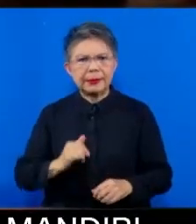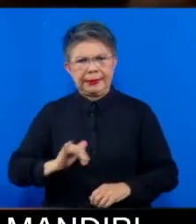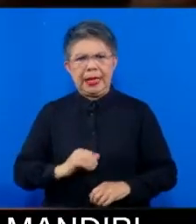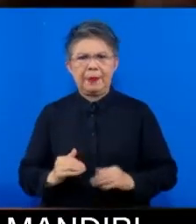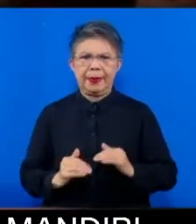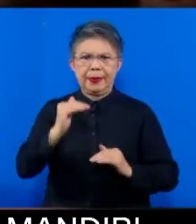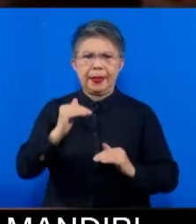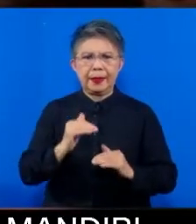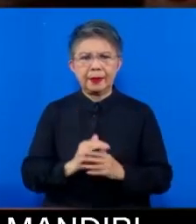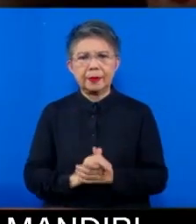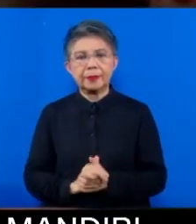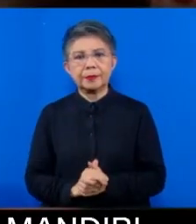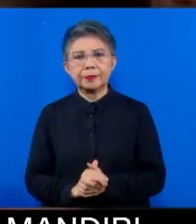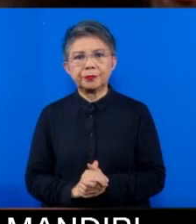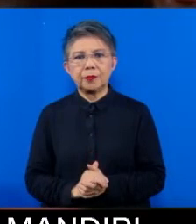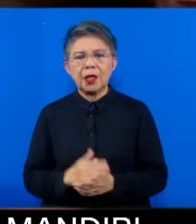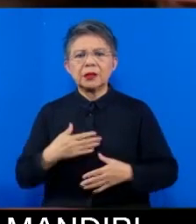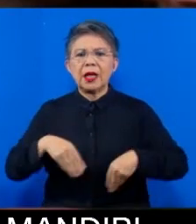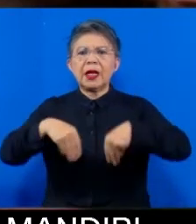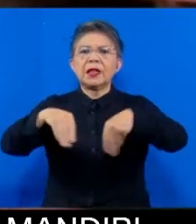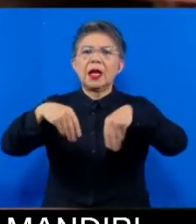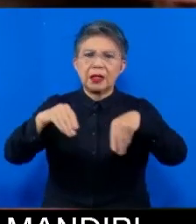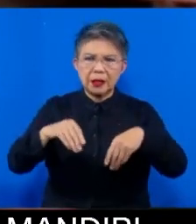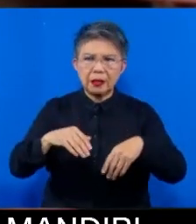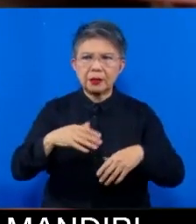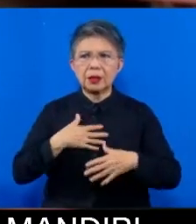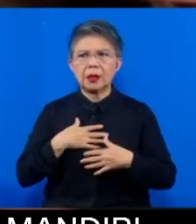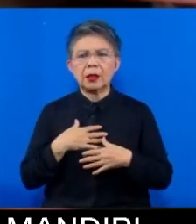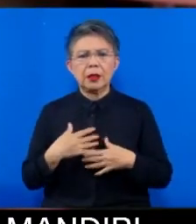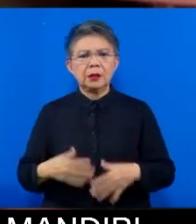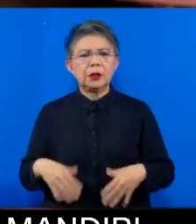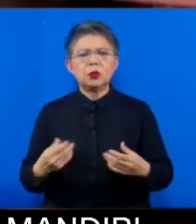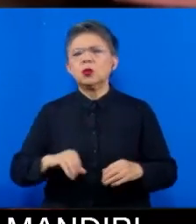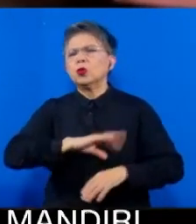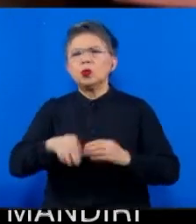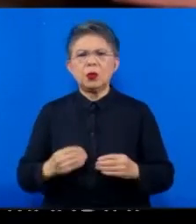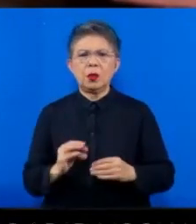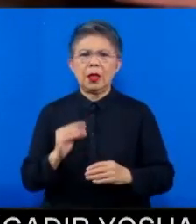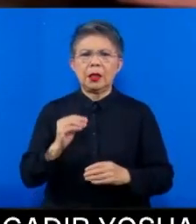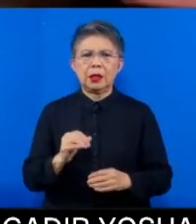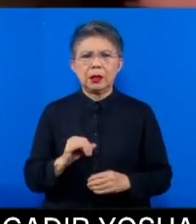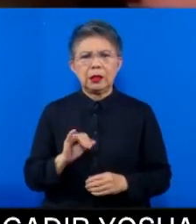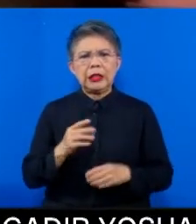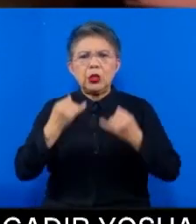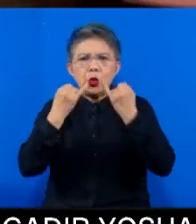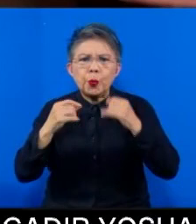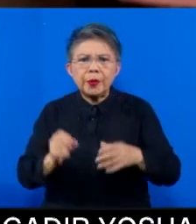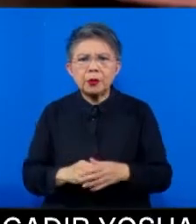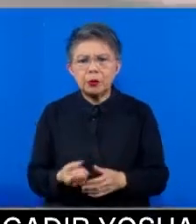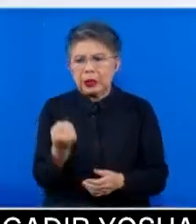biar dagangan lancar gitu. Sebenarnya kan sekarang mahal semua, apa-apa. Indomie aja naik, telur naik